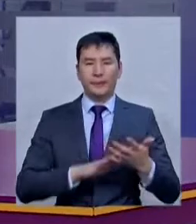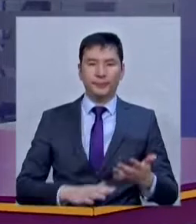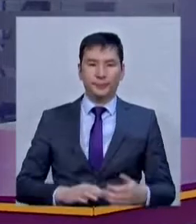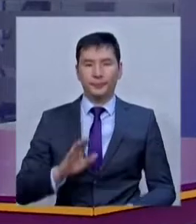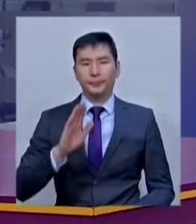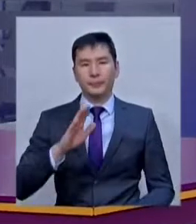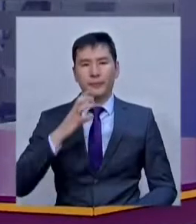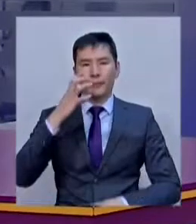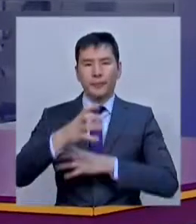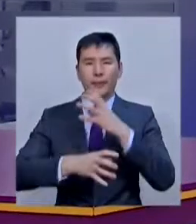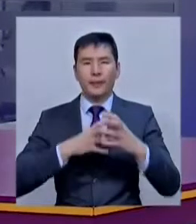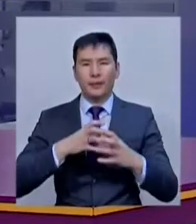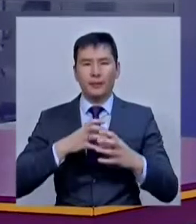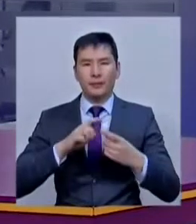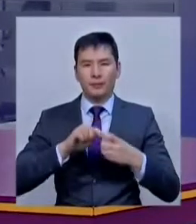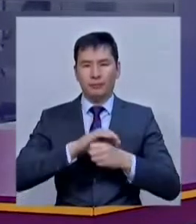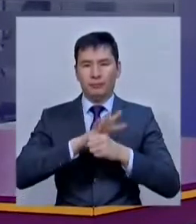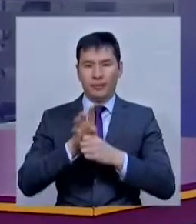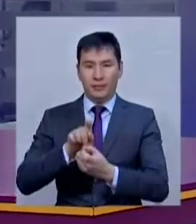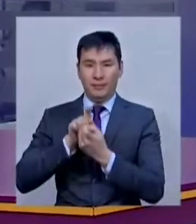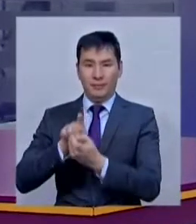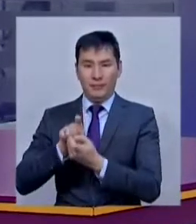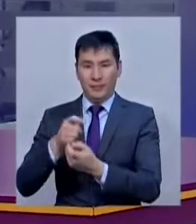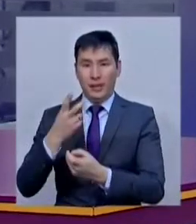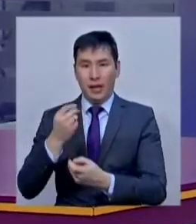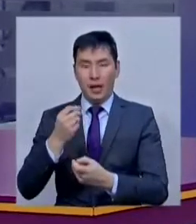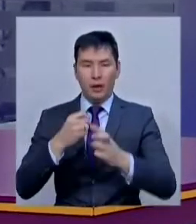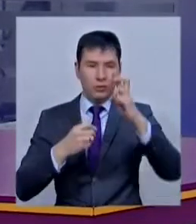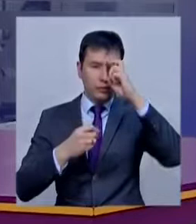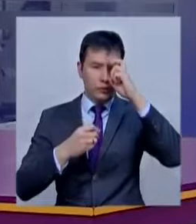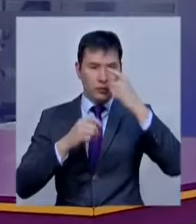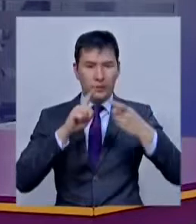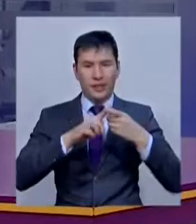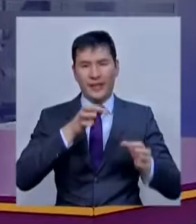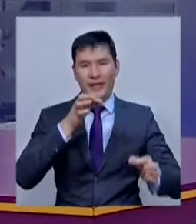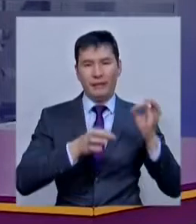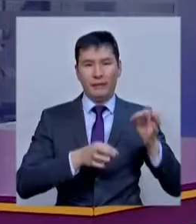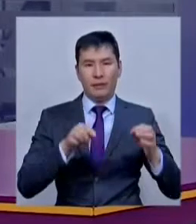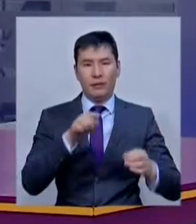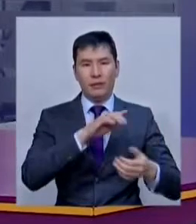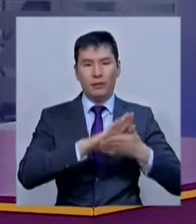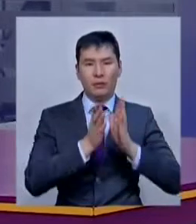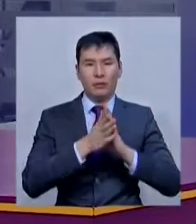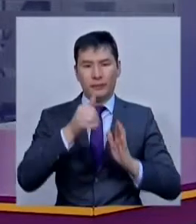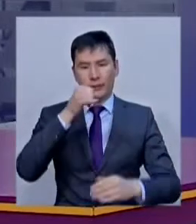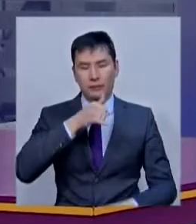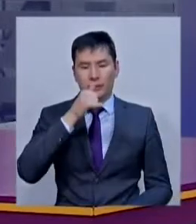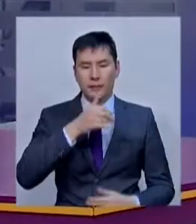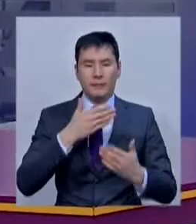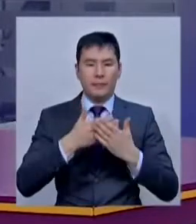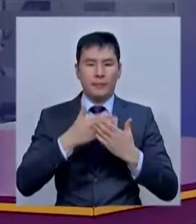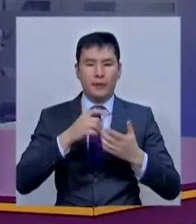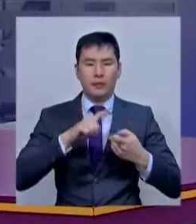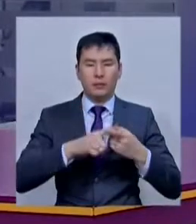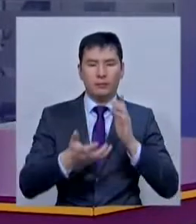Ал әлем індетпен күресіп жатқанда мұнай елдері өзара келісе алмай әлек. Мәселен, ОПЕК отырсында қаралтынды